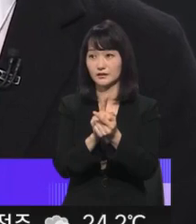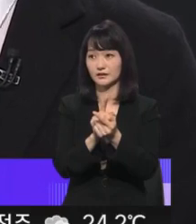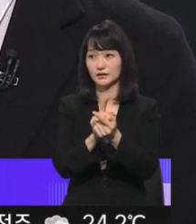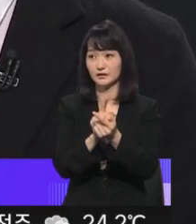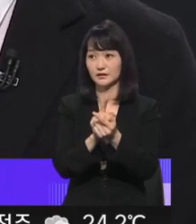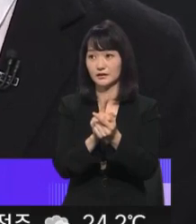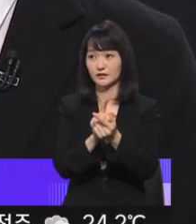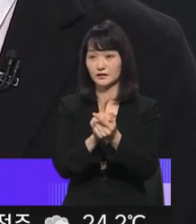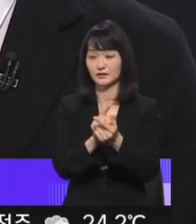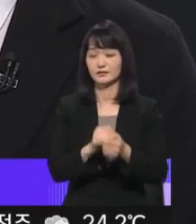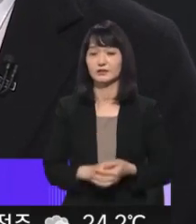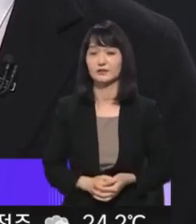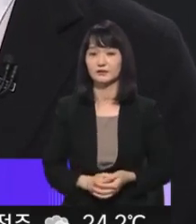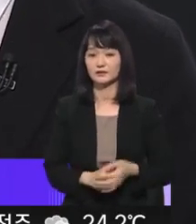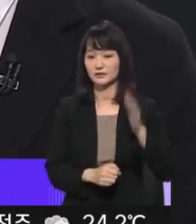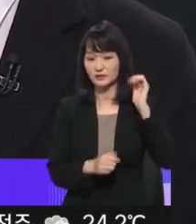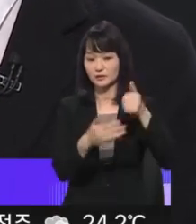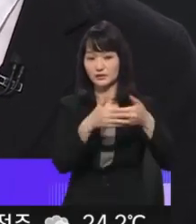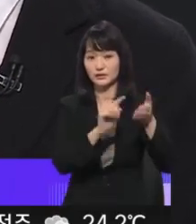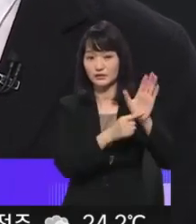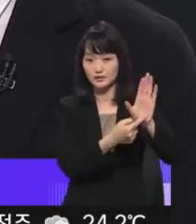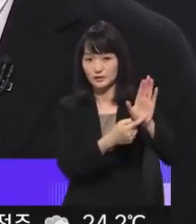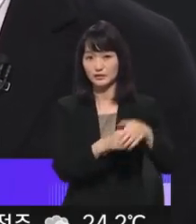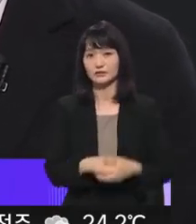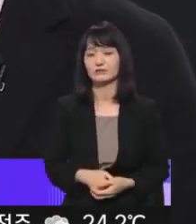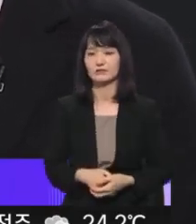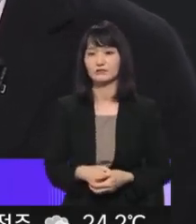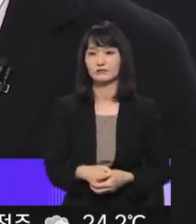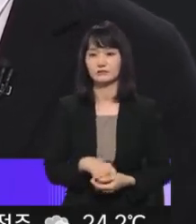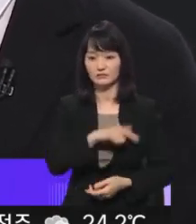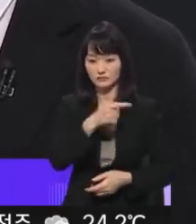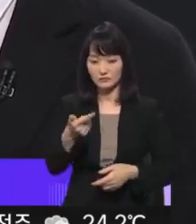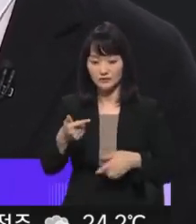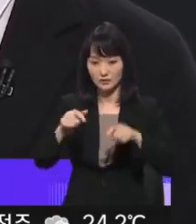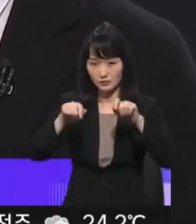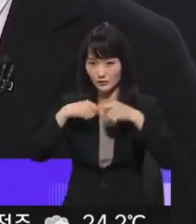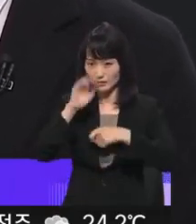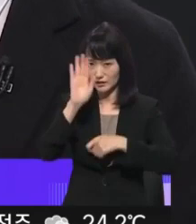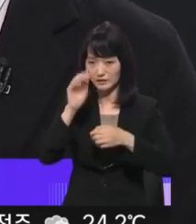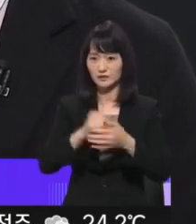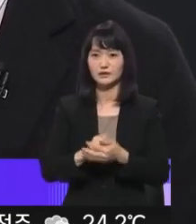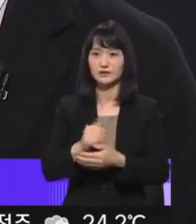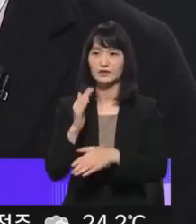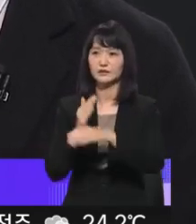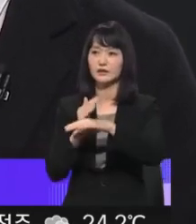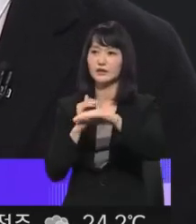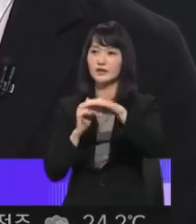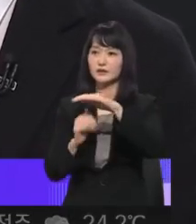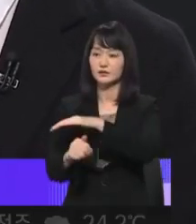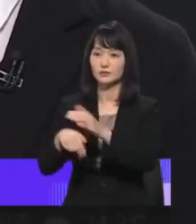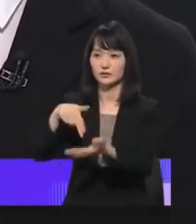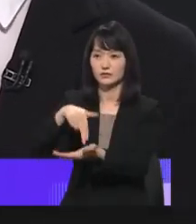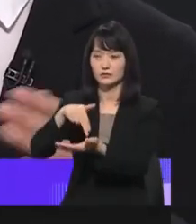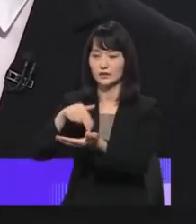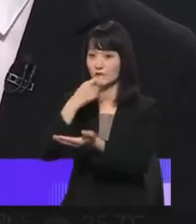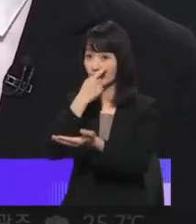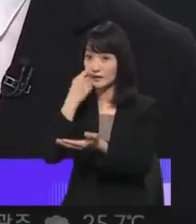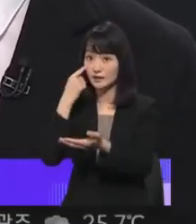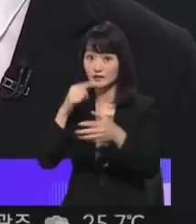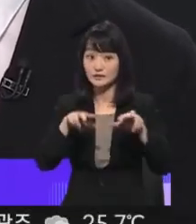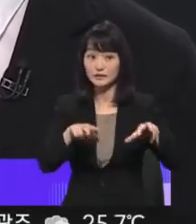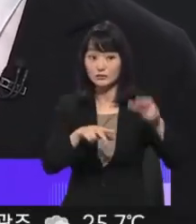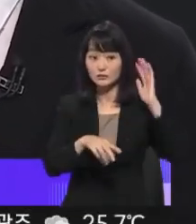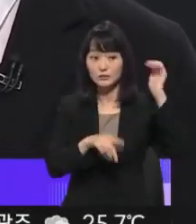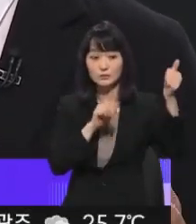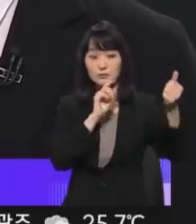만찬을 하지 않았던 게 만남 자체를 거부했고 당대표 신을 확인 해 줬잖아 요 언제 이거 어제 뉴스 인데 아 진짜 대 통신 말씀을 아까